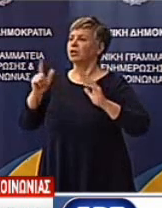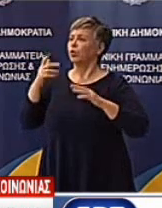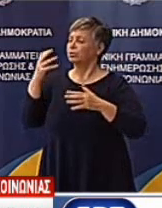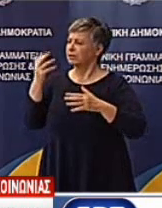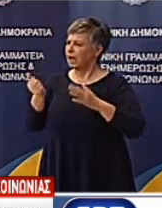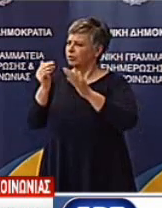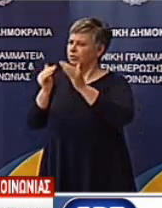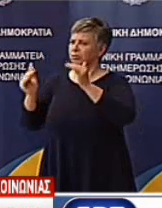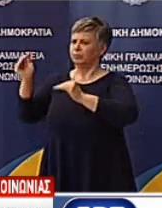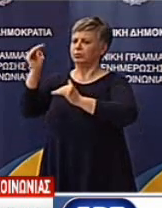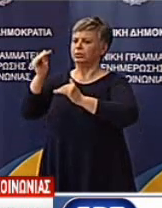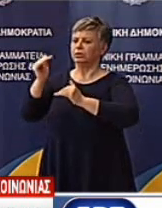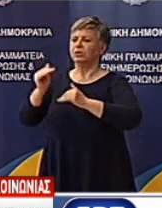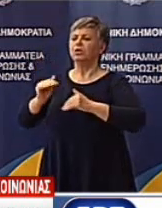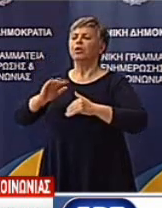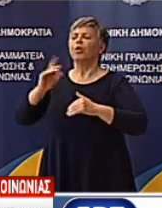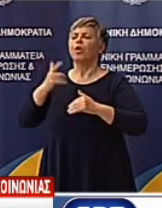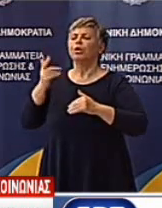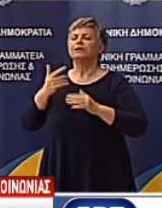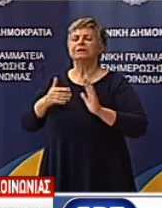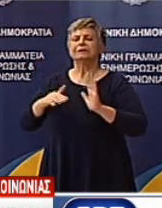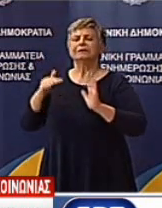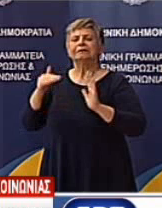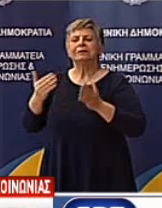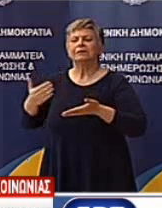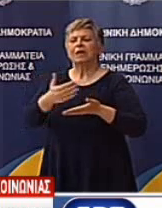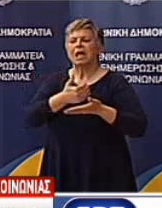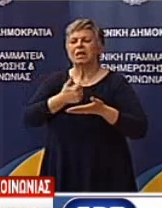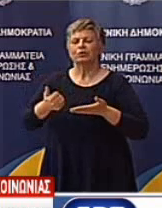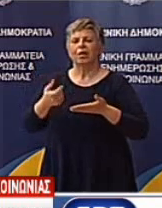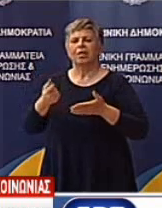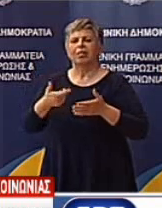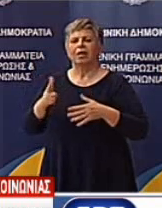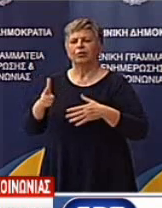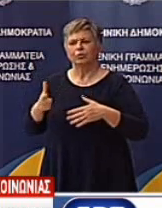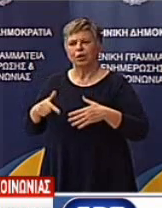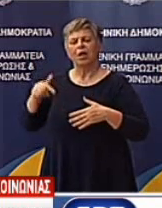ελαφρύνσεις προς τα κατώτερα οικονομικά και τα μεσαία στρώματα.